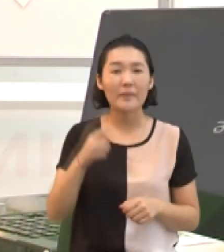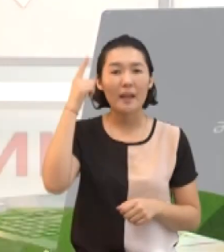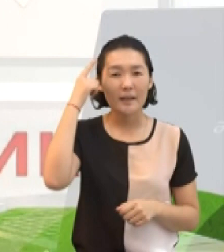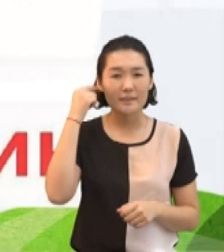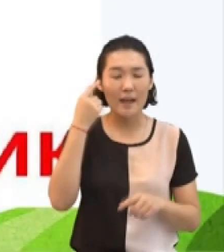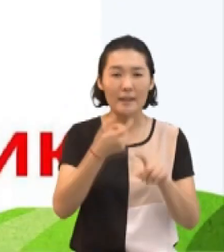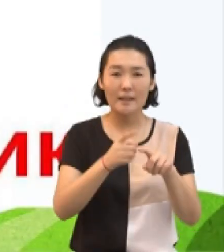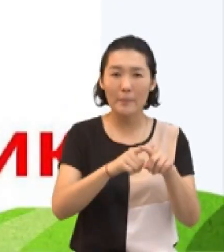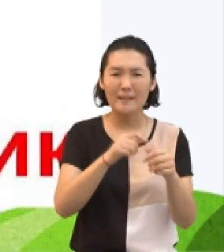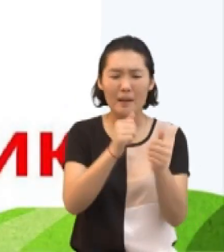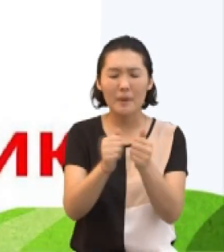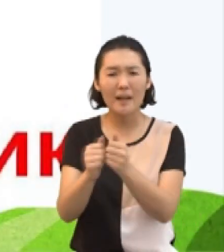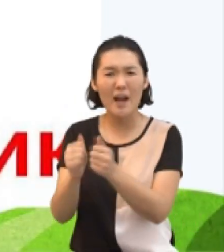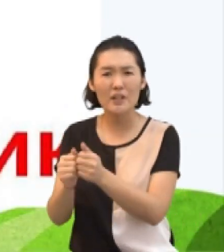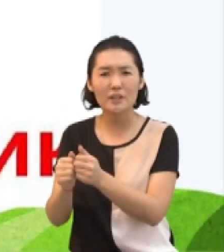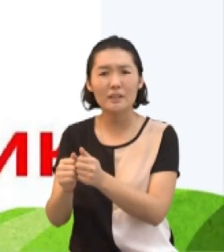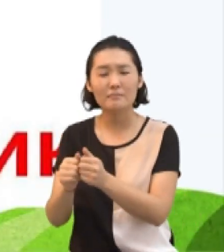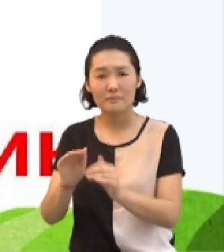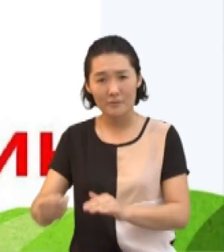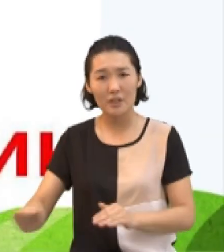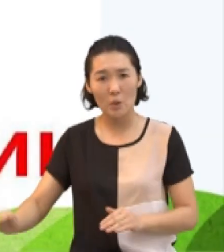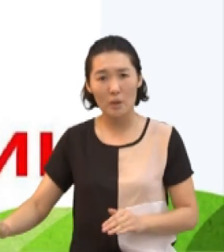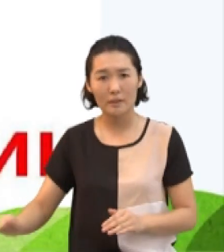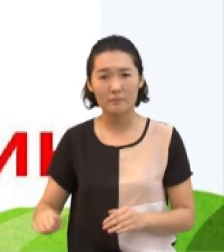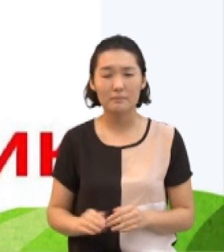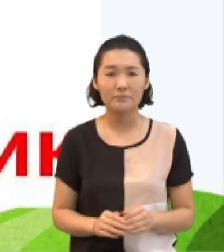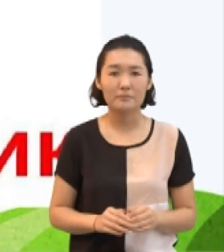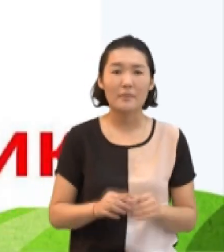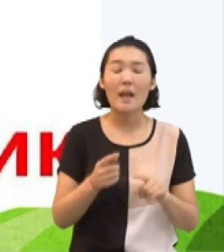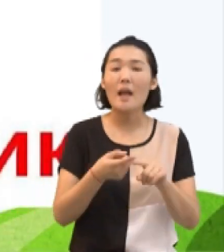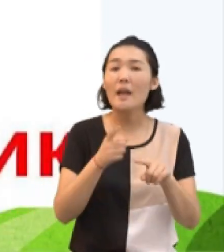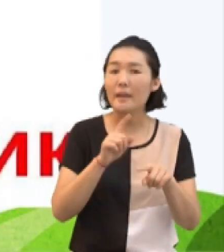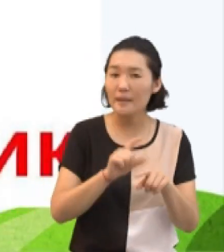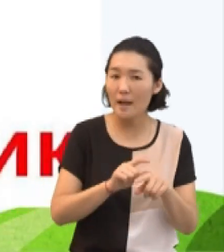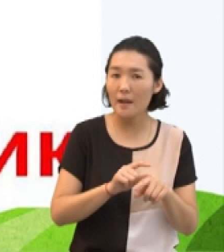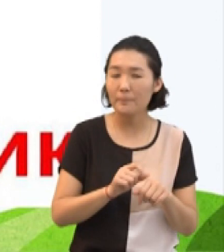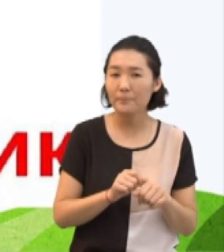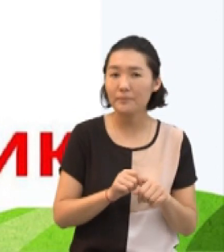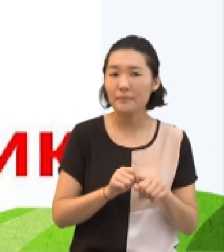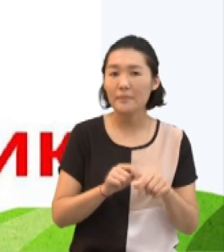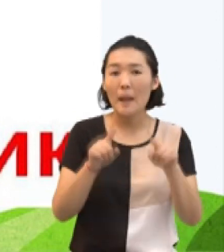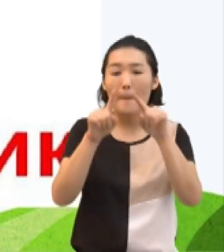Знает об этом каждый дошкольник. Значит, это